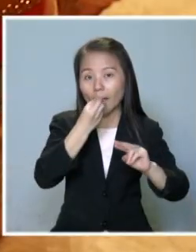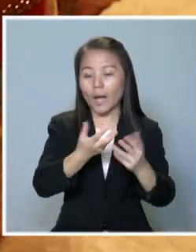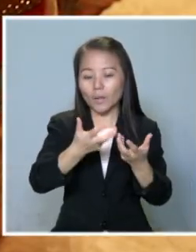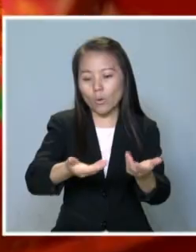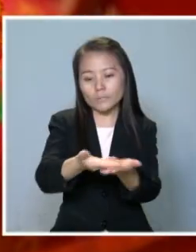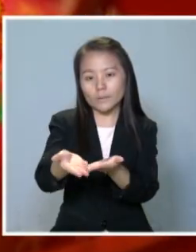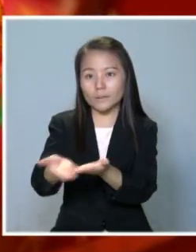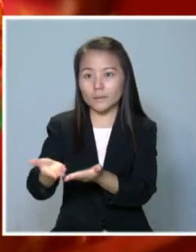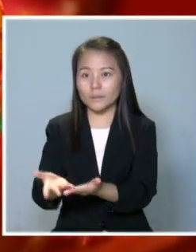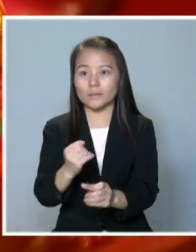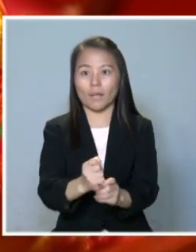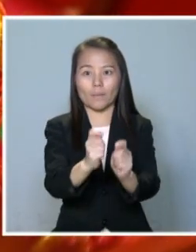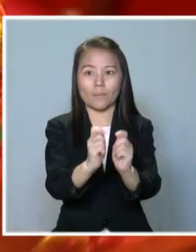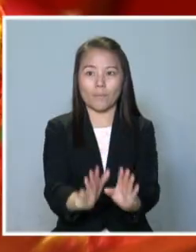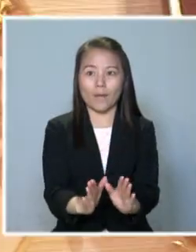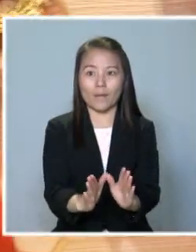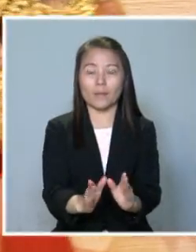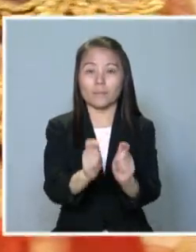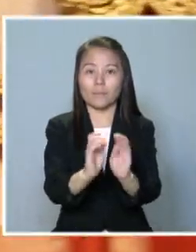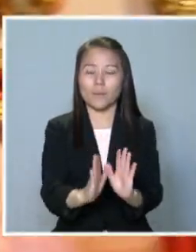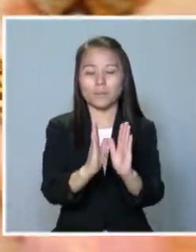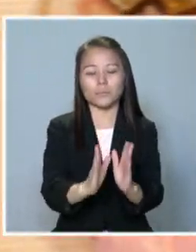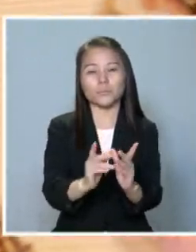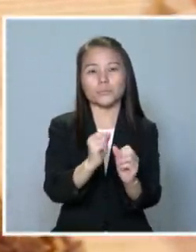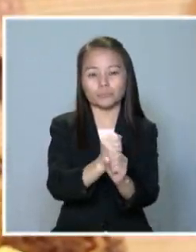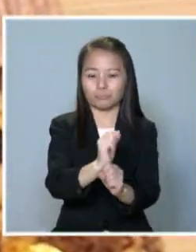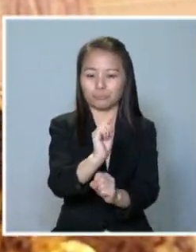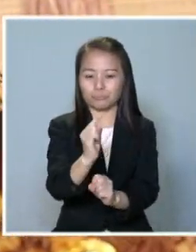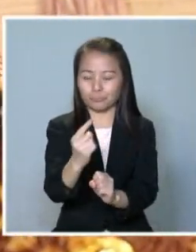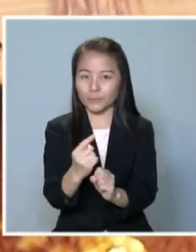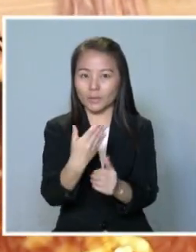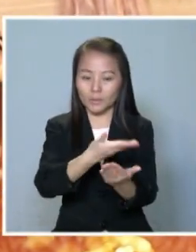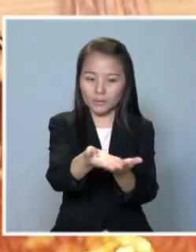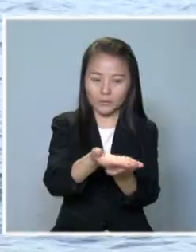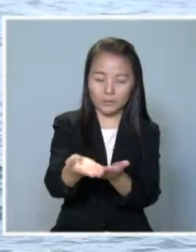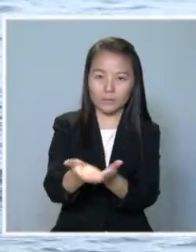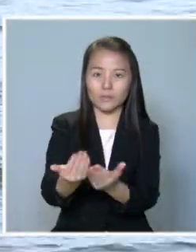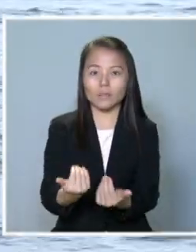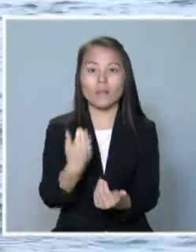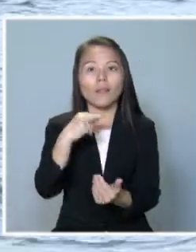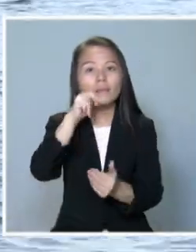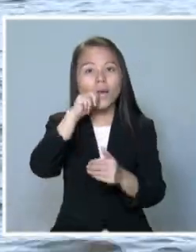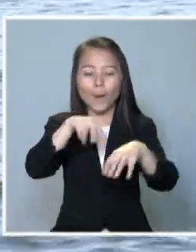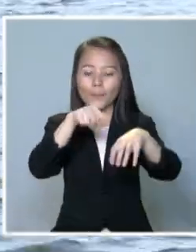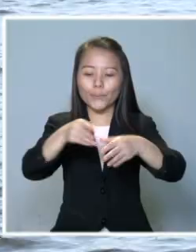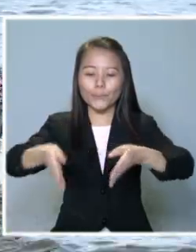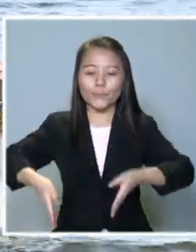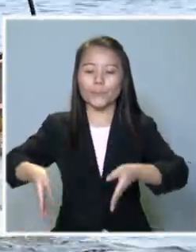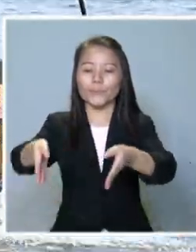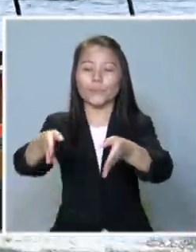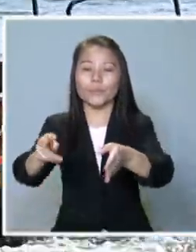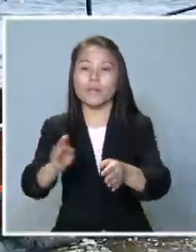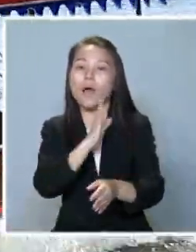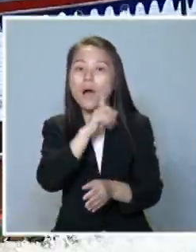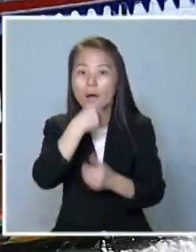ผลิตภัณฑ์ดีไซน์งานฝีมือจากศิลปินร่วมสมัยรุ่นใหม่ก่อนจะแวะชมวิวริมแม่น้ำเจ้าพระยาใคร